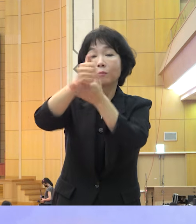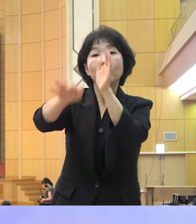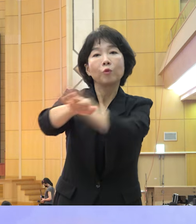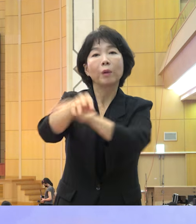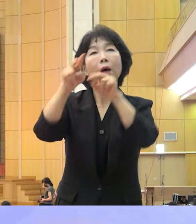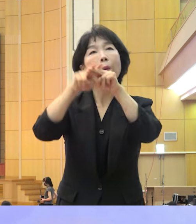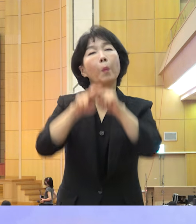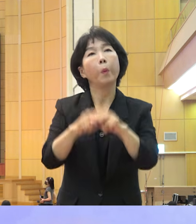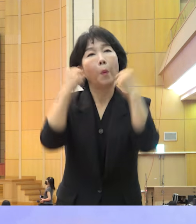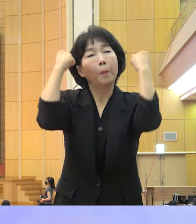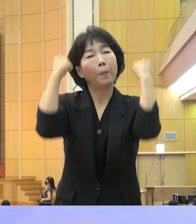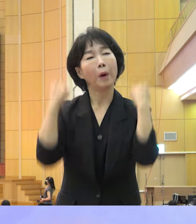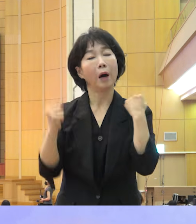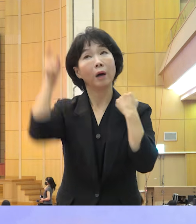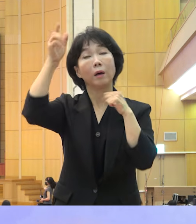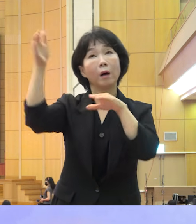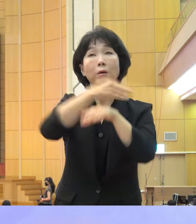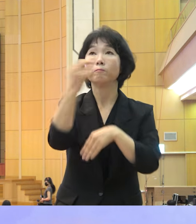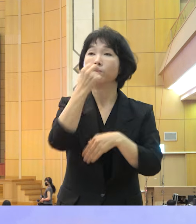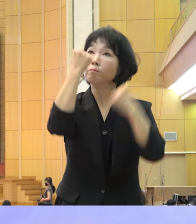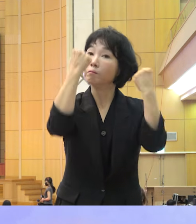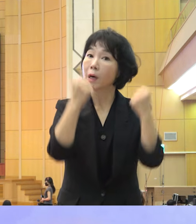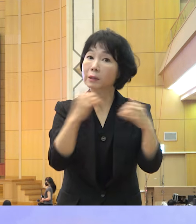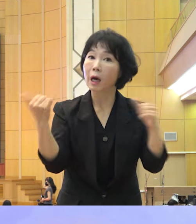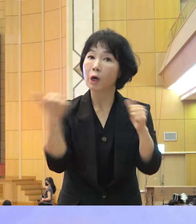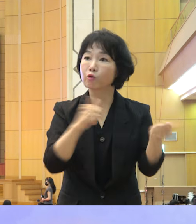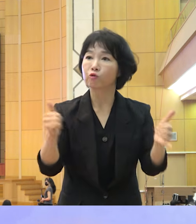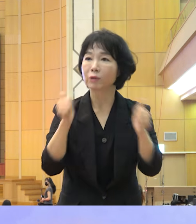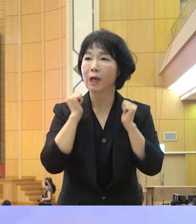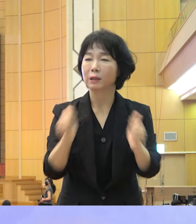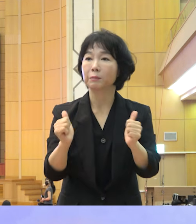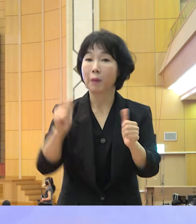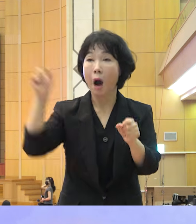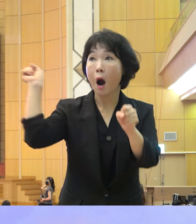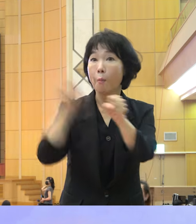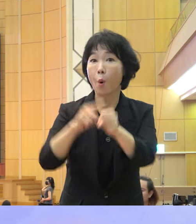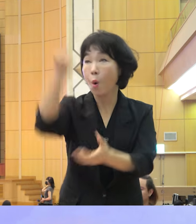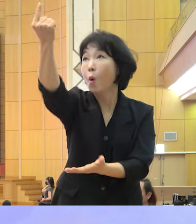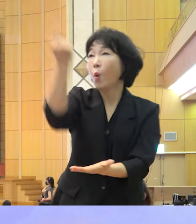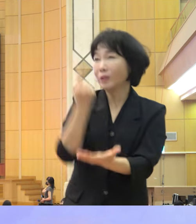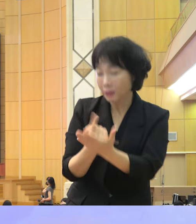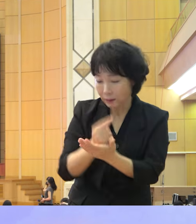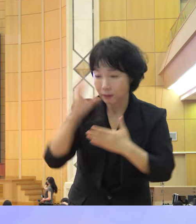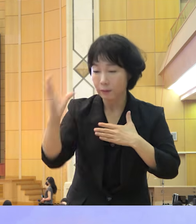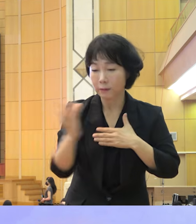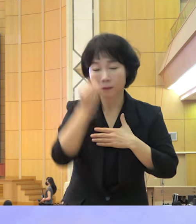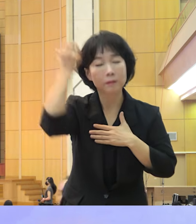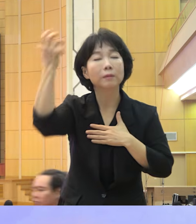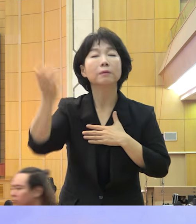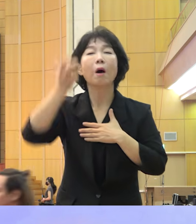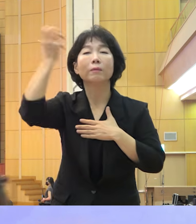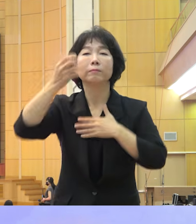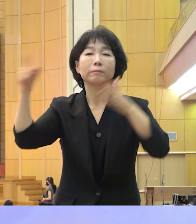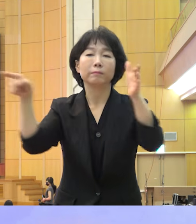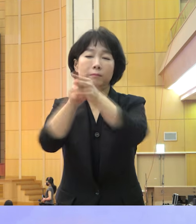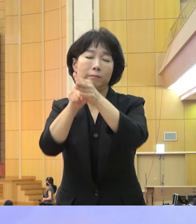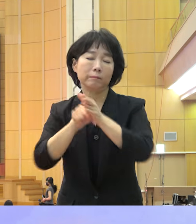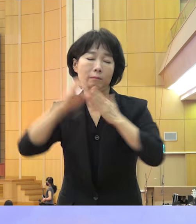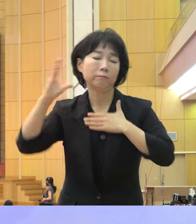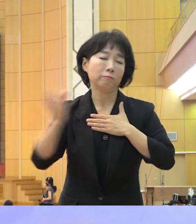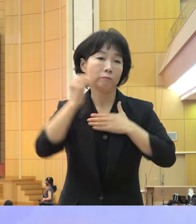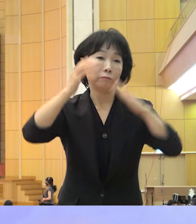하나님 우편에 앉아 계시다가 저희로서 산자와 죽은 자를 심판하러 오시리라. 성령을